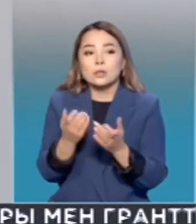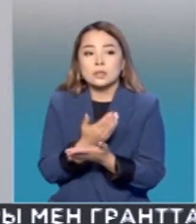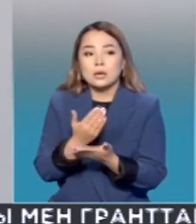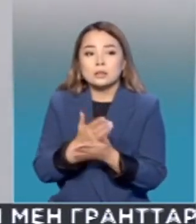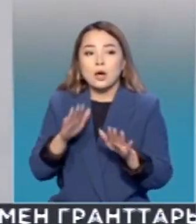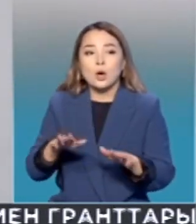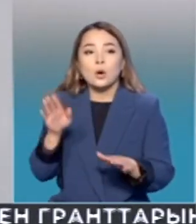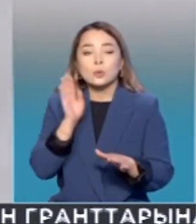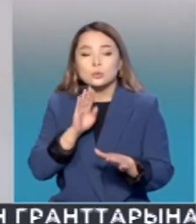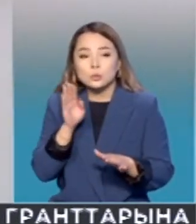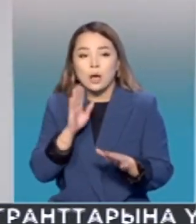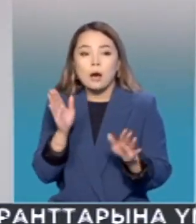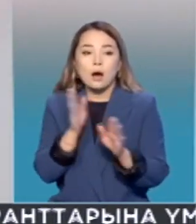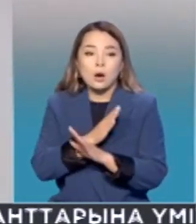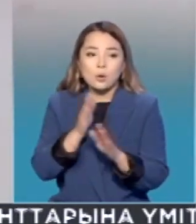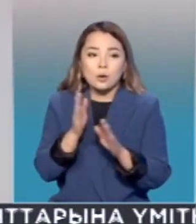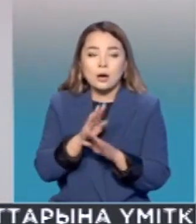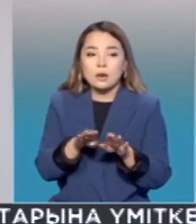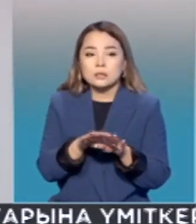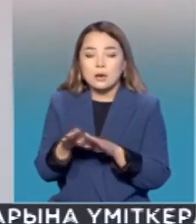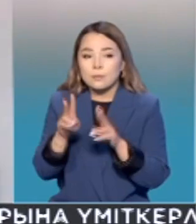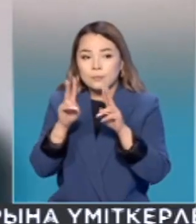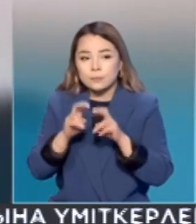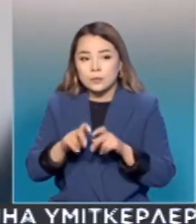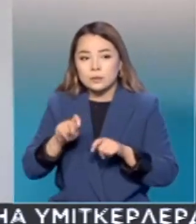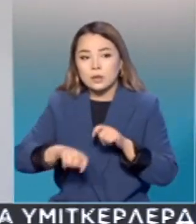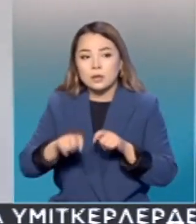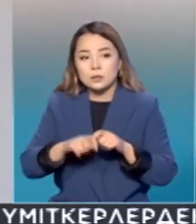орнында судан және ауадан бірқатар сынама алды.